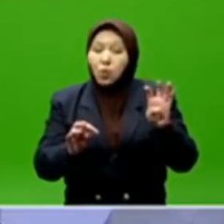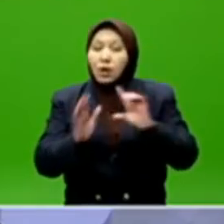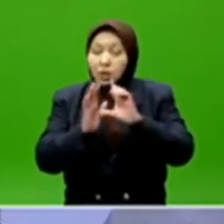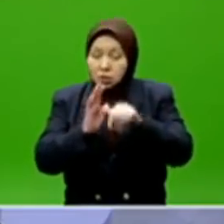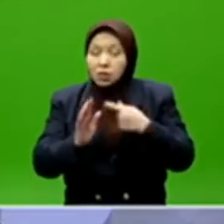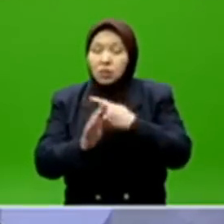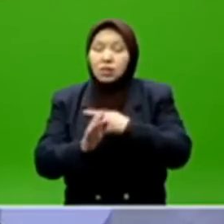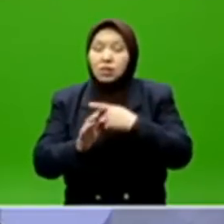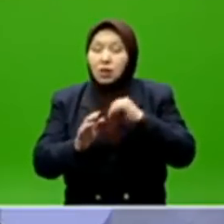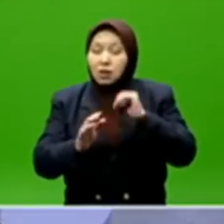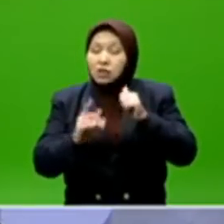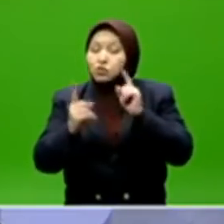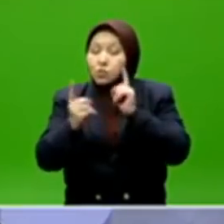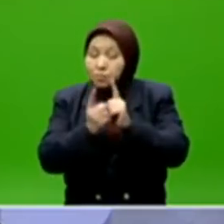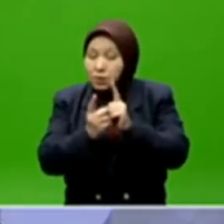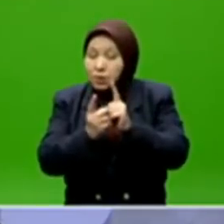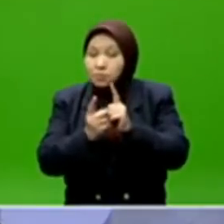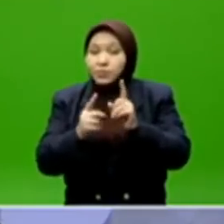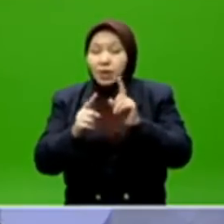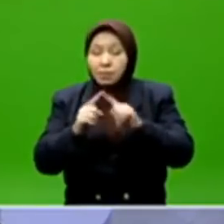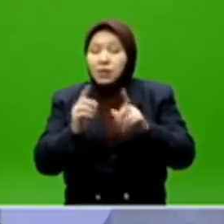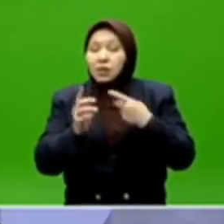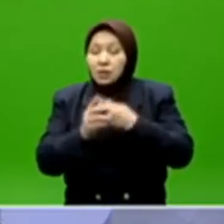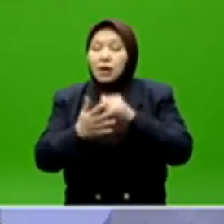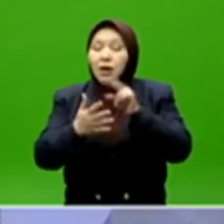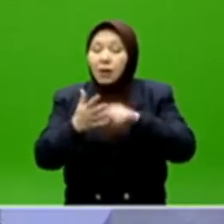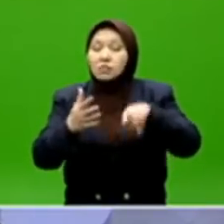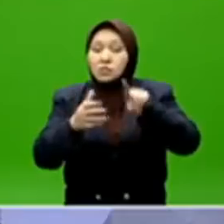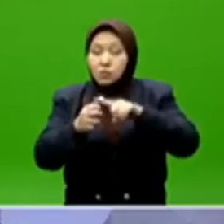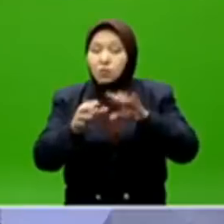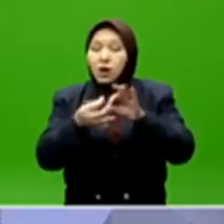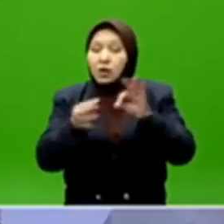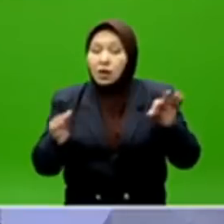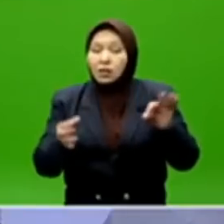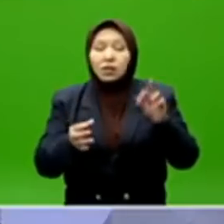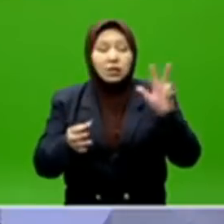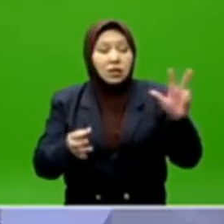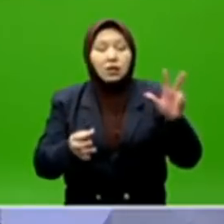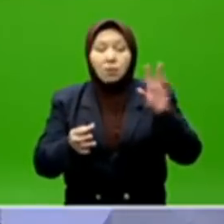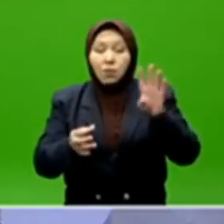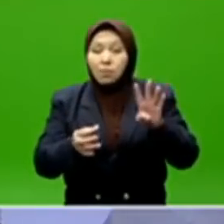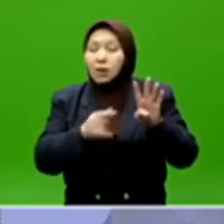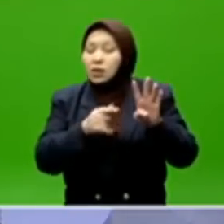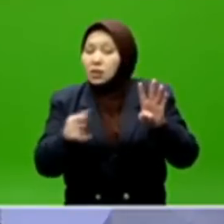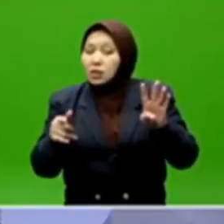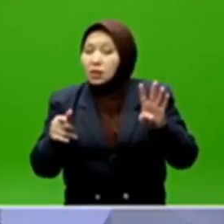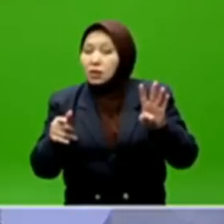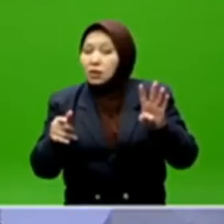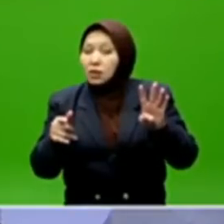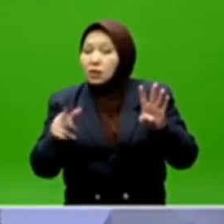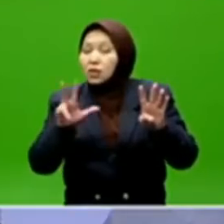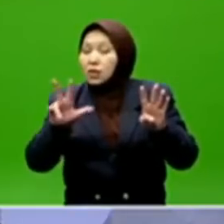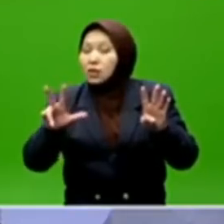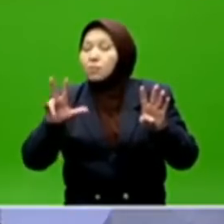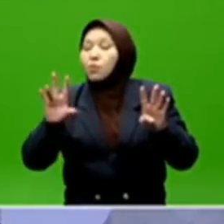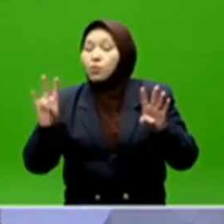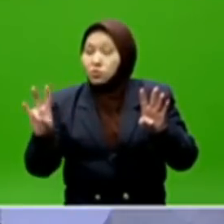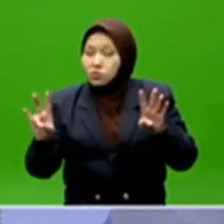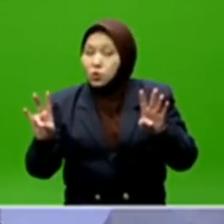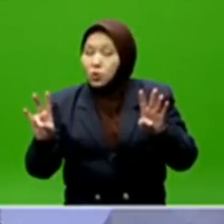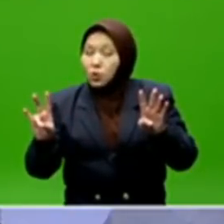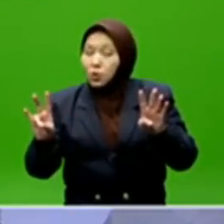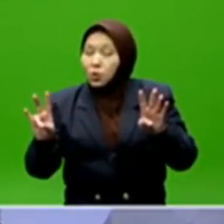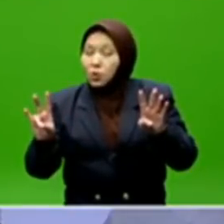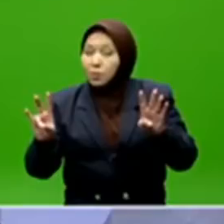akan jumpa. Namun kita nak baca dulu ayat yang ke-34 sehingga ayat yang ke-37.